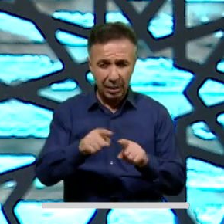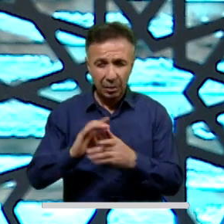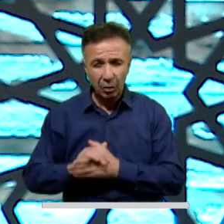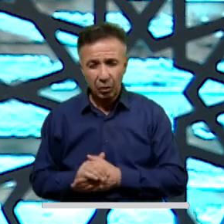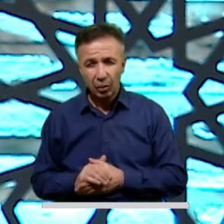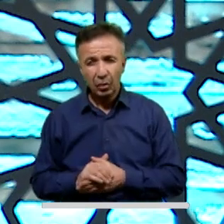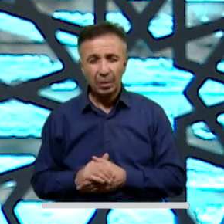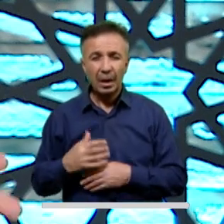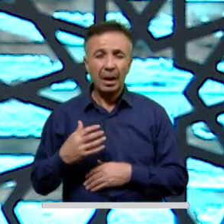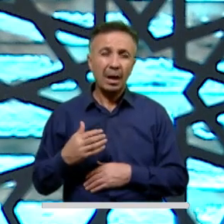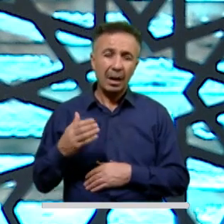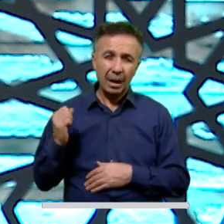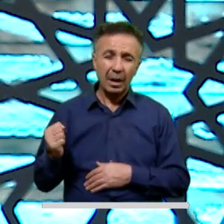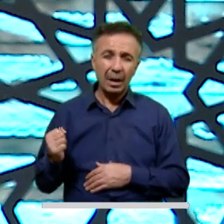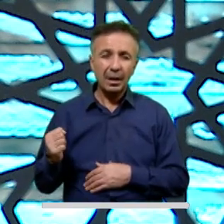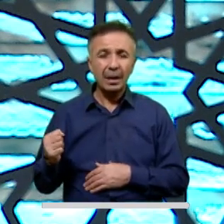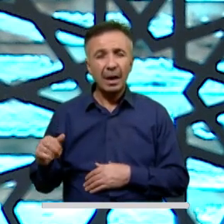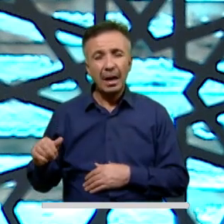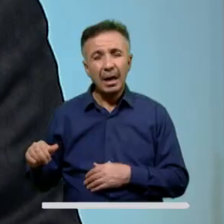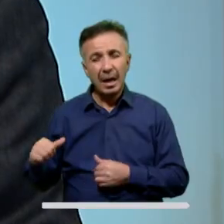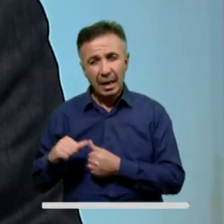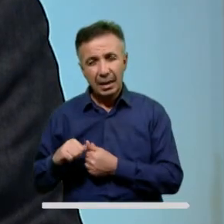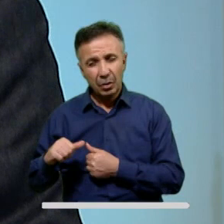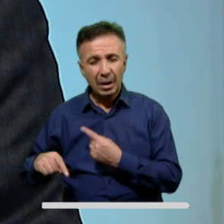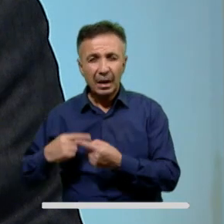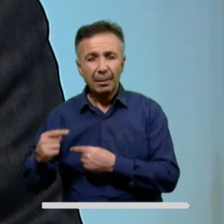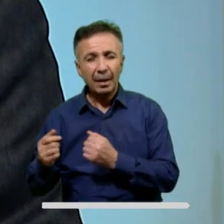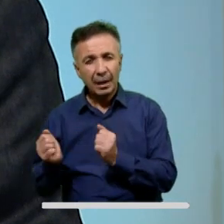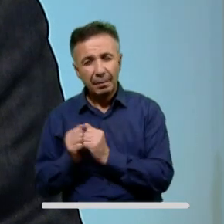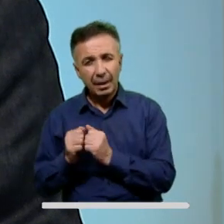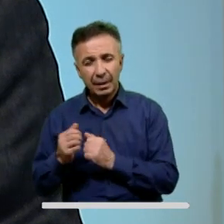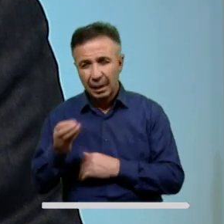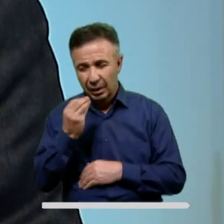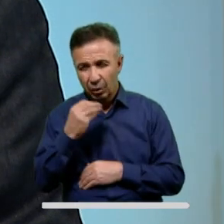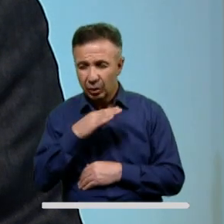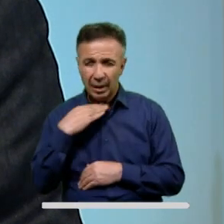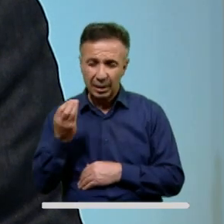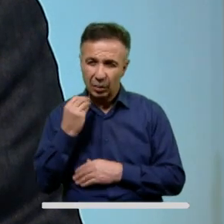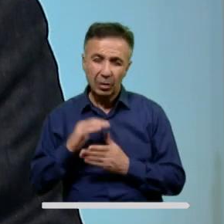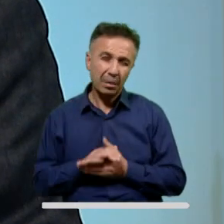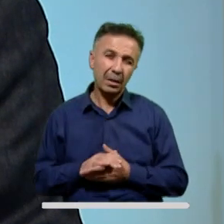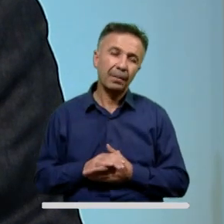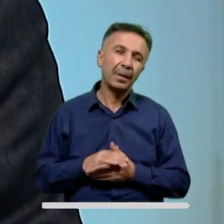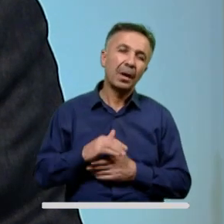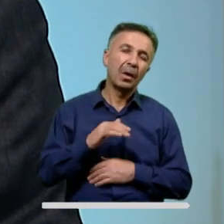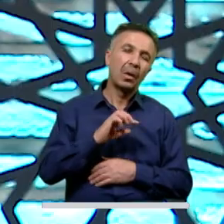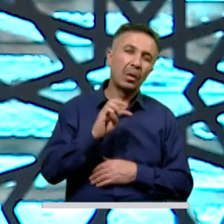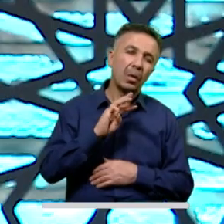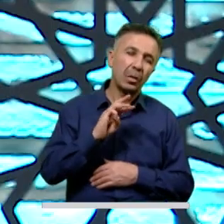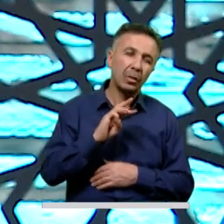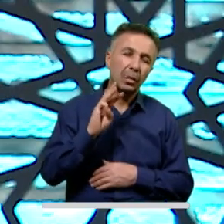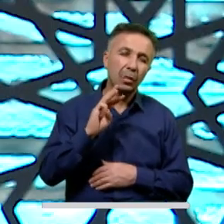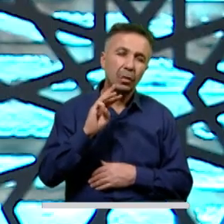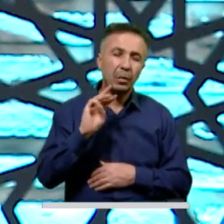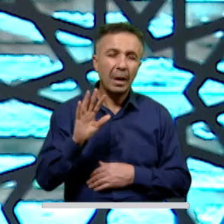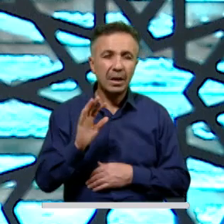evimizde eş dost akrabayla beraber yiyoruz. Kendimiz yiyoruz, ikram ediyoruz. Haliyle bize 30-35 kilo, 25 ile 35 kilo